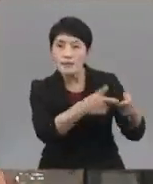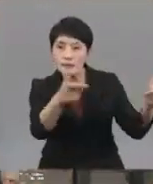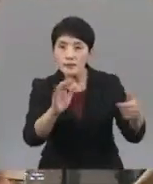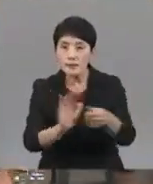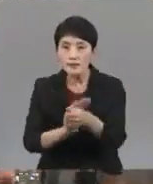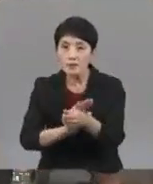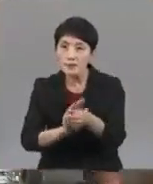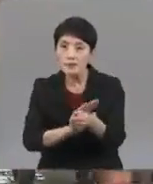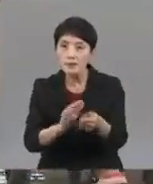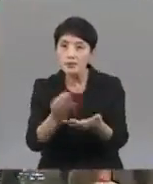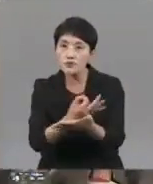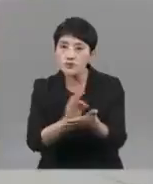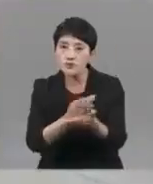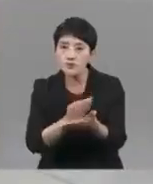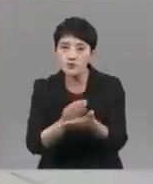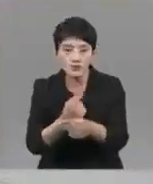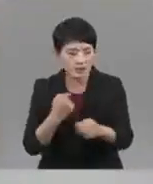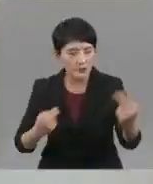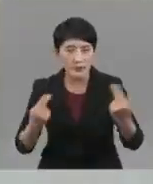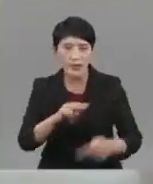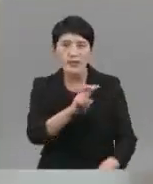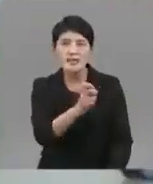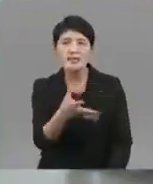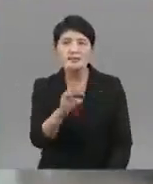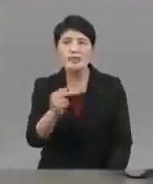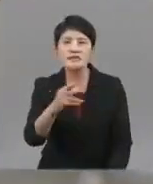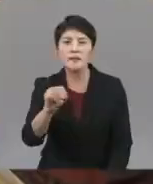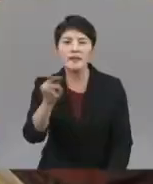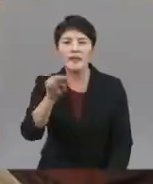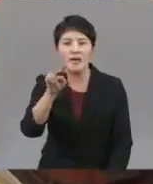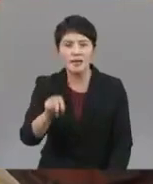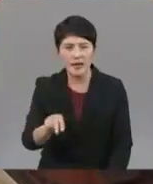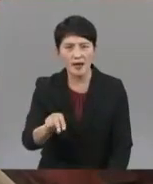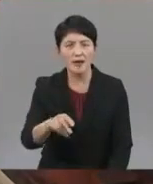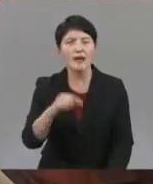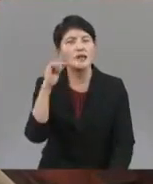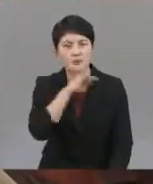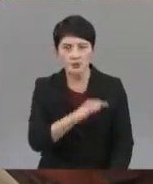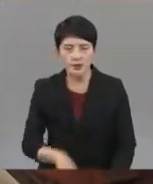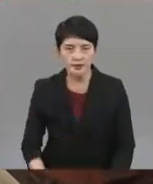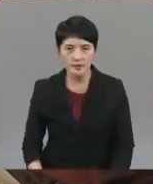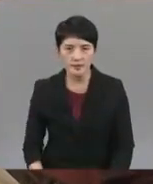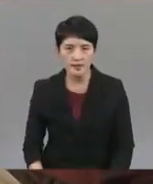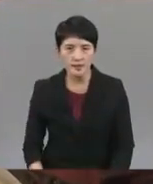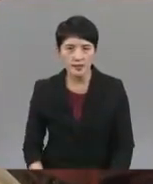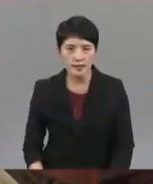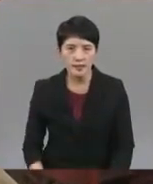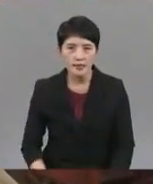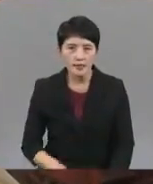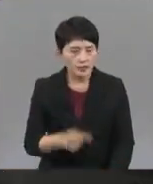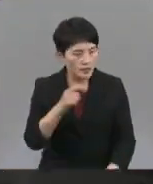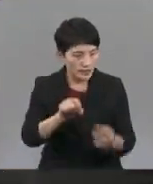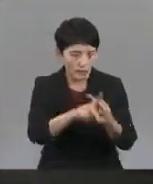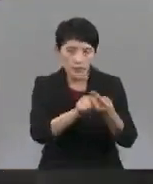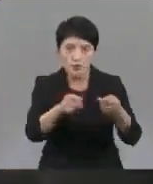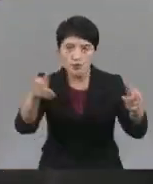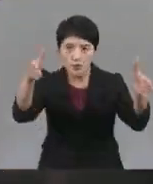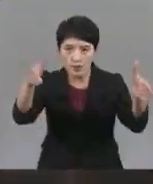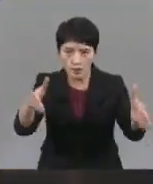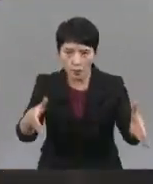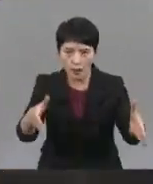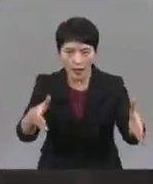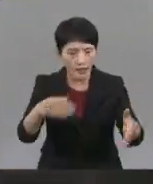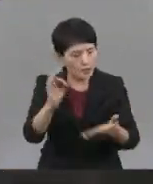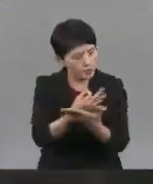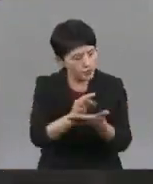млн долларов сократившись на Шесть процентов годовому счисления данная ситуация обусловлена тем что